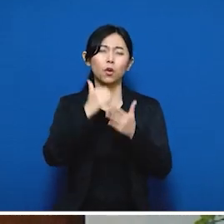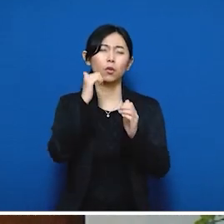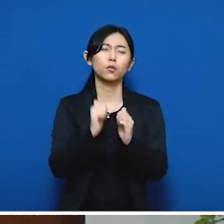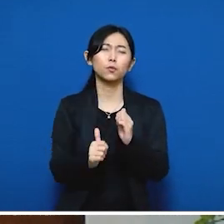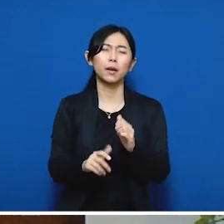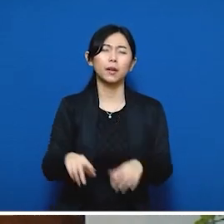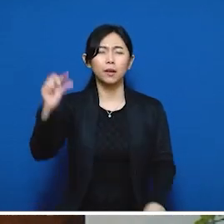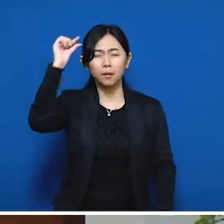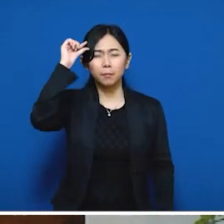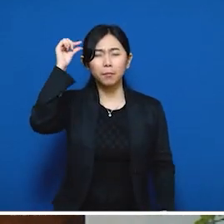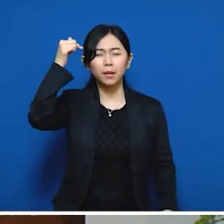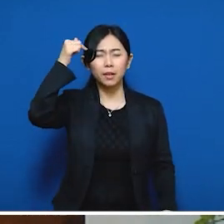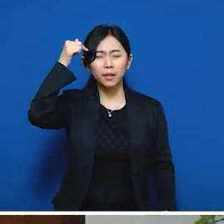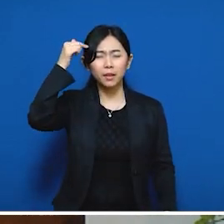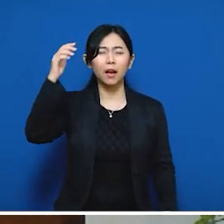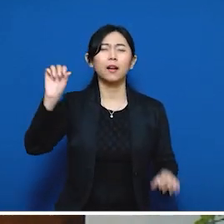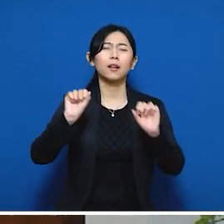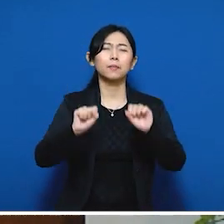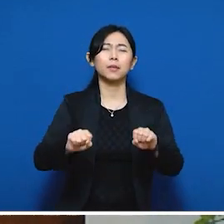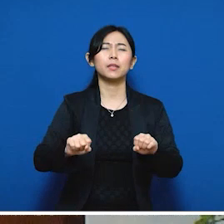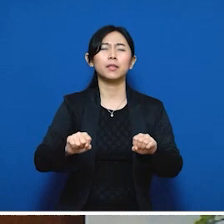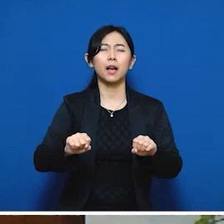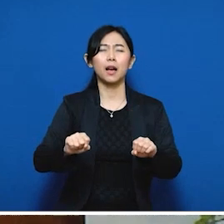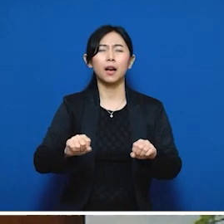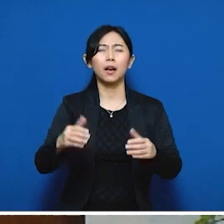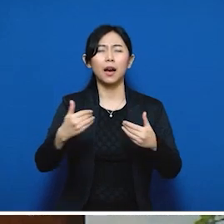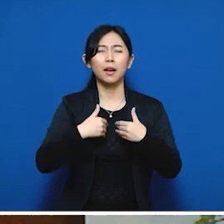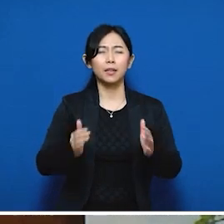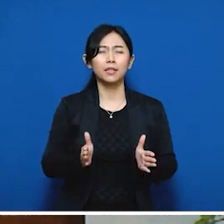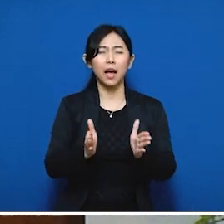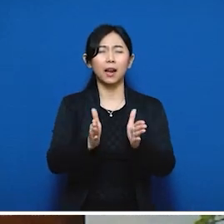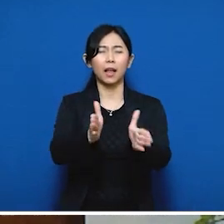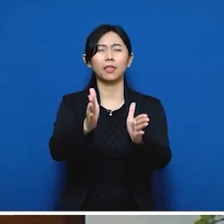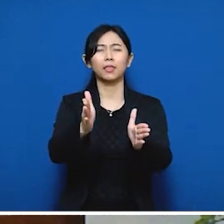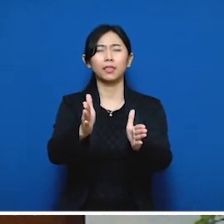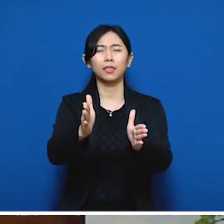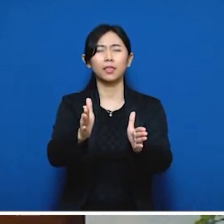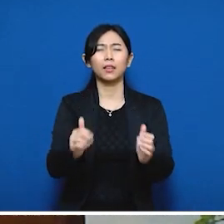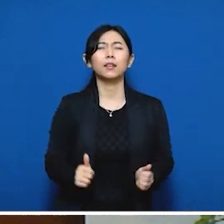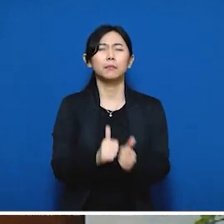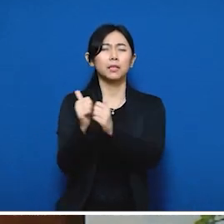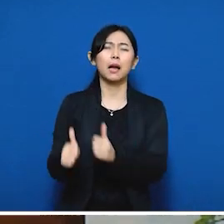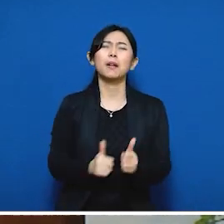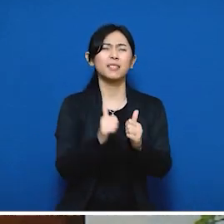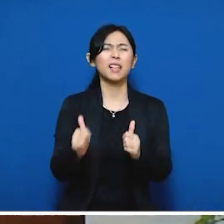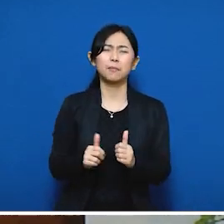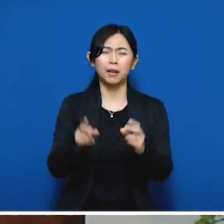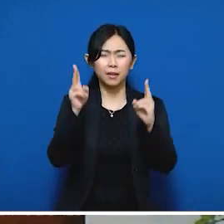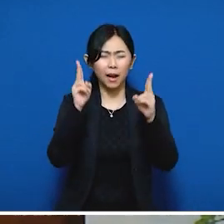supaya pemerintah dapat mengatasi masalah ini bersama-sama dengan rakyat dalam